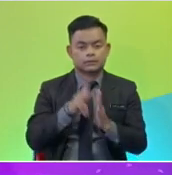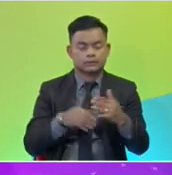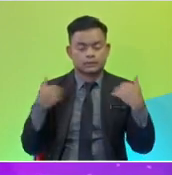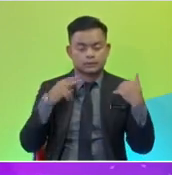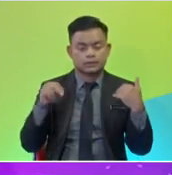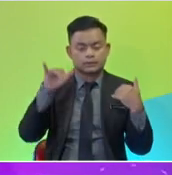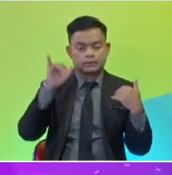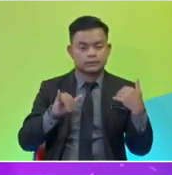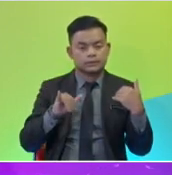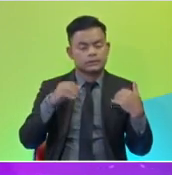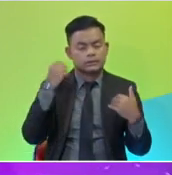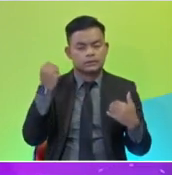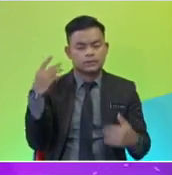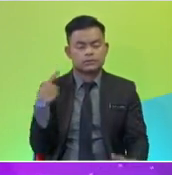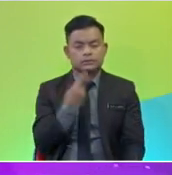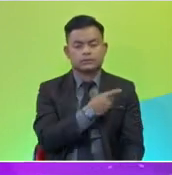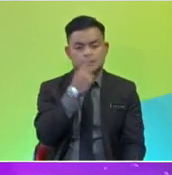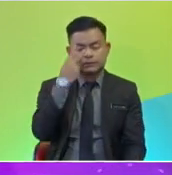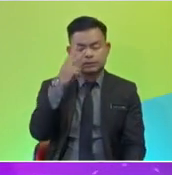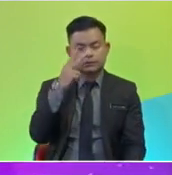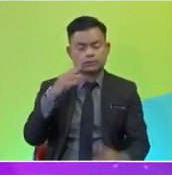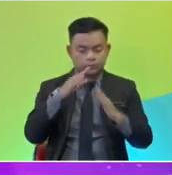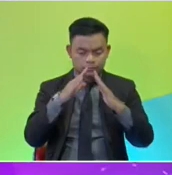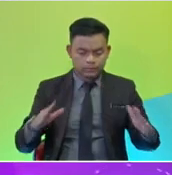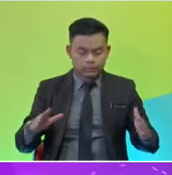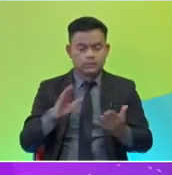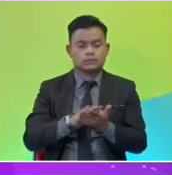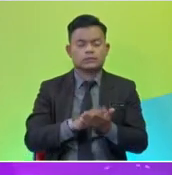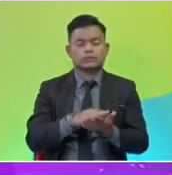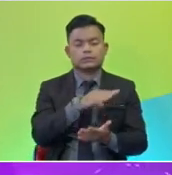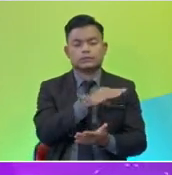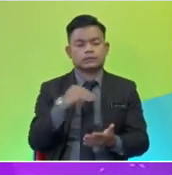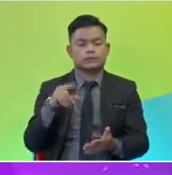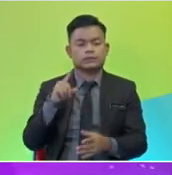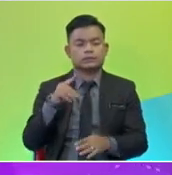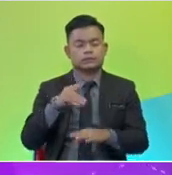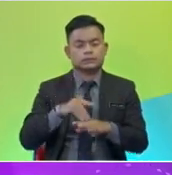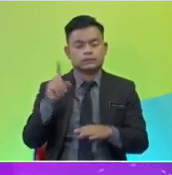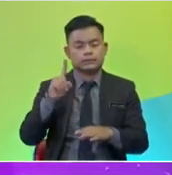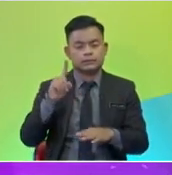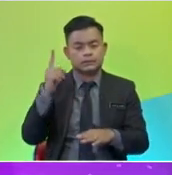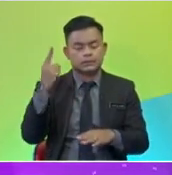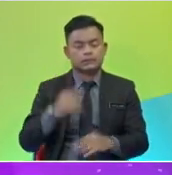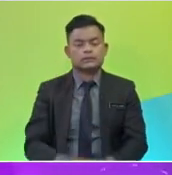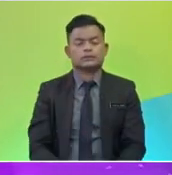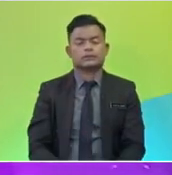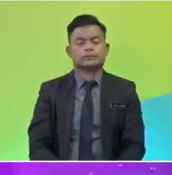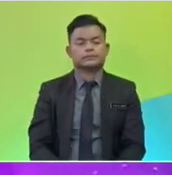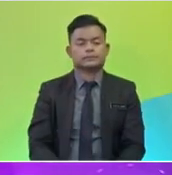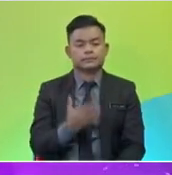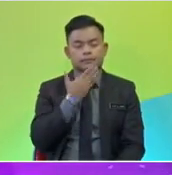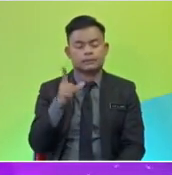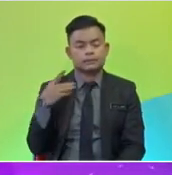melihat di rumah sekolah mahupun di mana-mana sahaja Cikgu kadadang kita rasa Oh selamat tapi kita tidak tahu kan okeyah kita nak